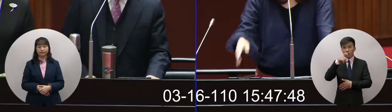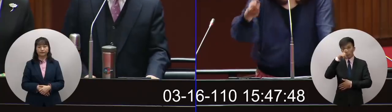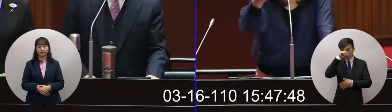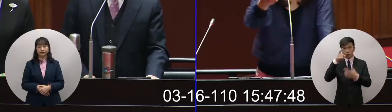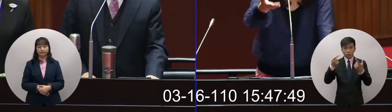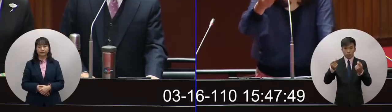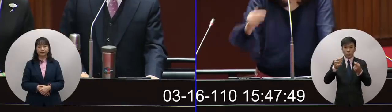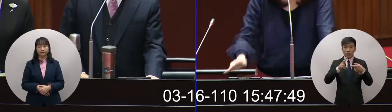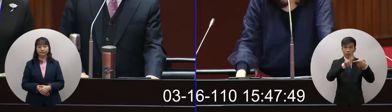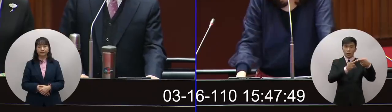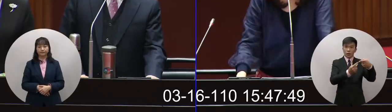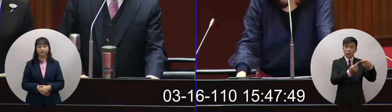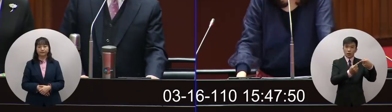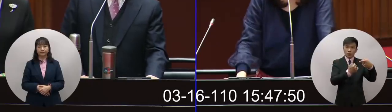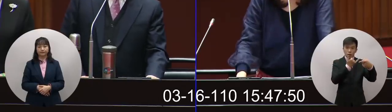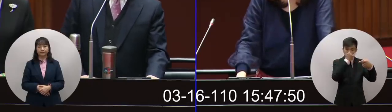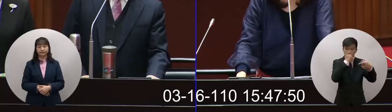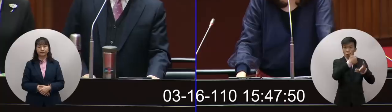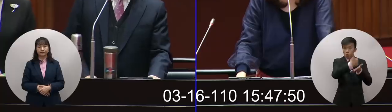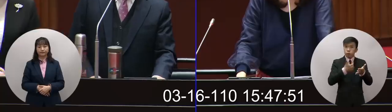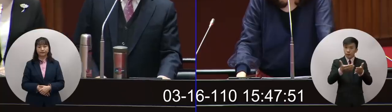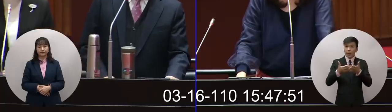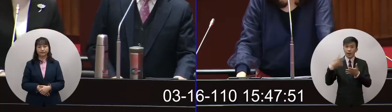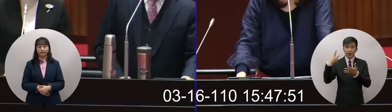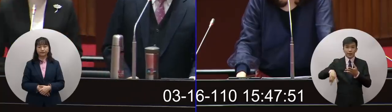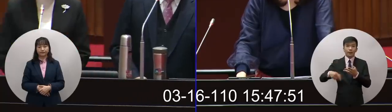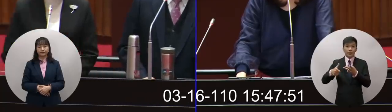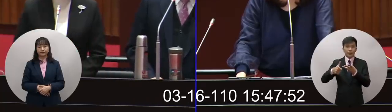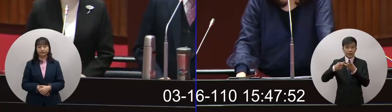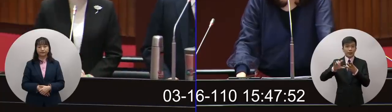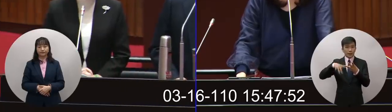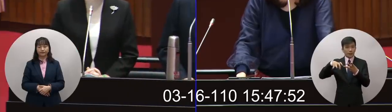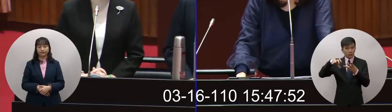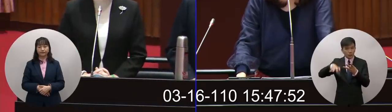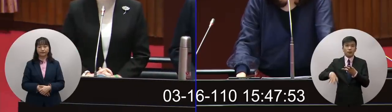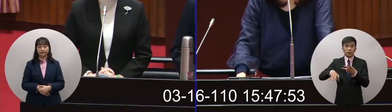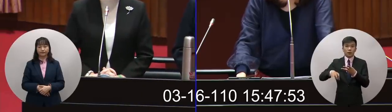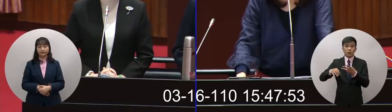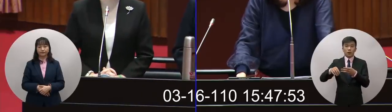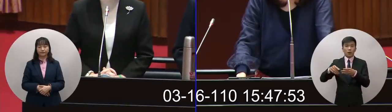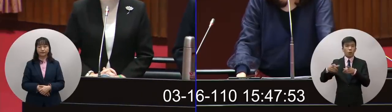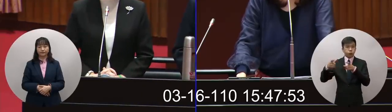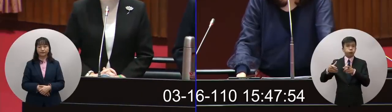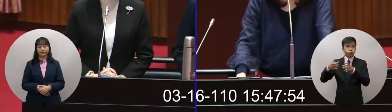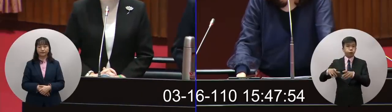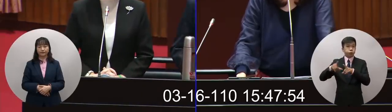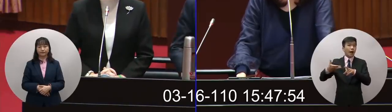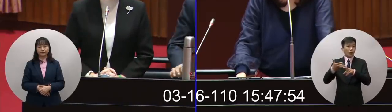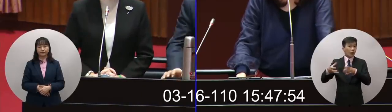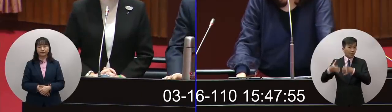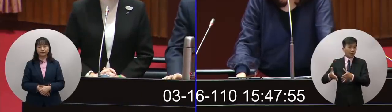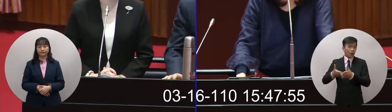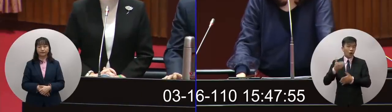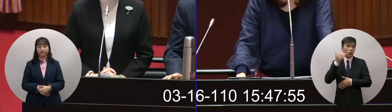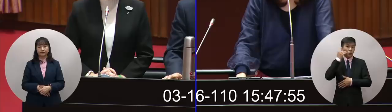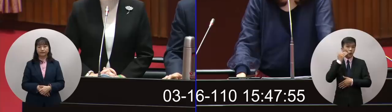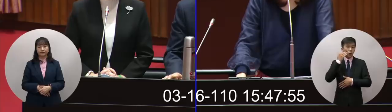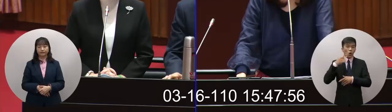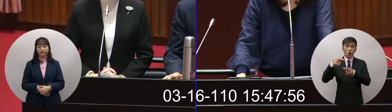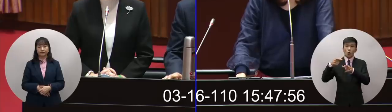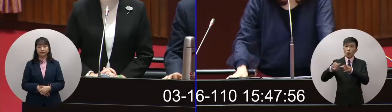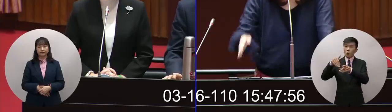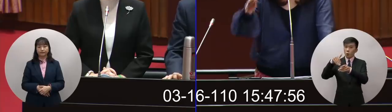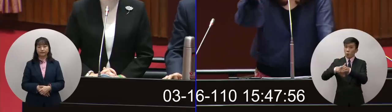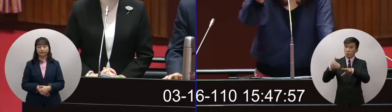嘛，然后您也是主张三阶站要盖在藻礁区嘛？那请问，如果公投通过了，跟您所主张的政策完全相反